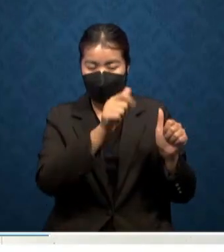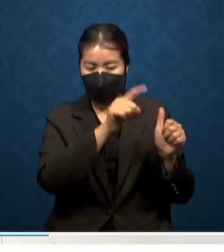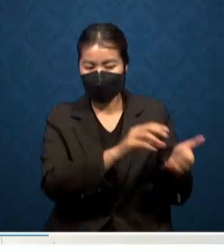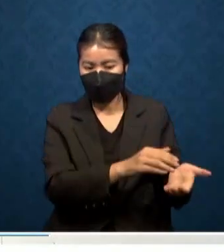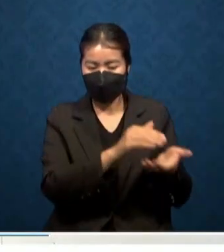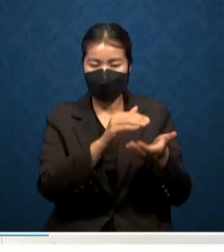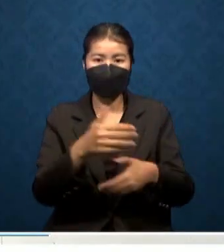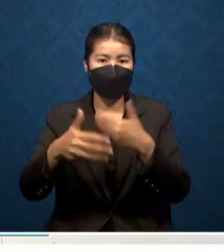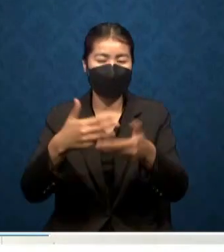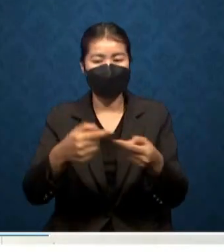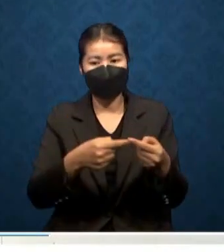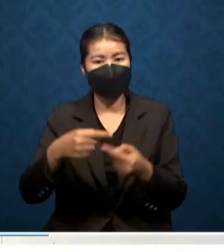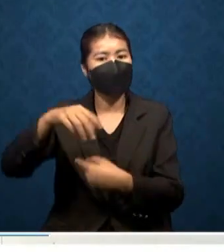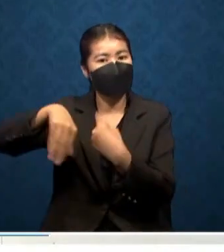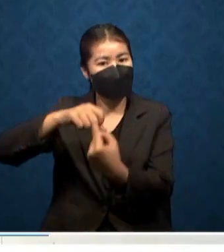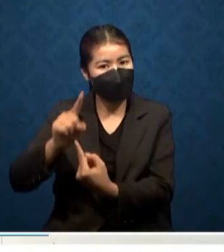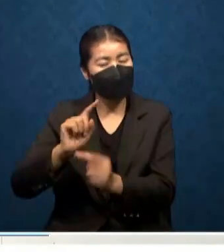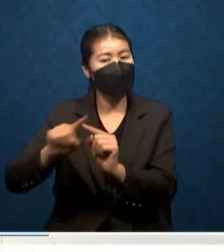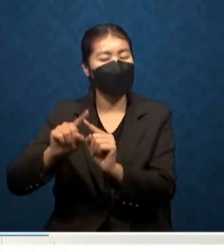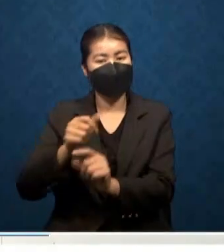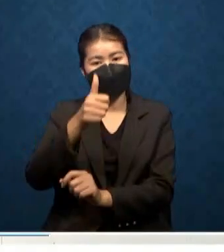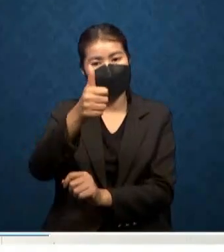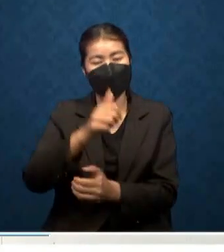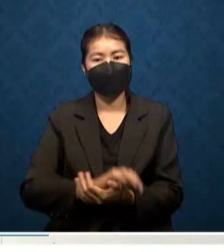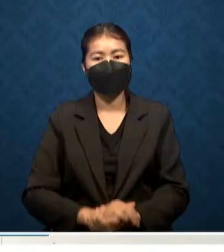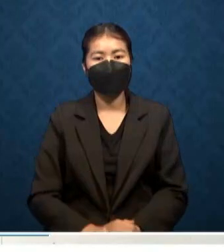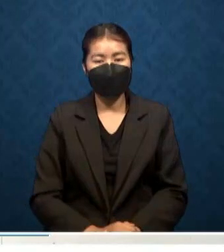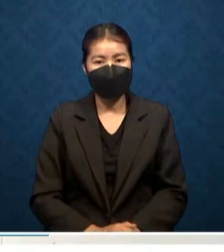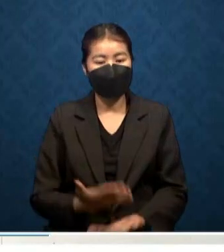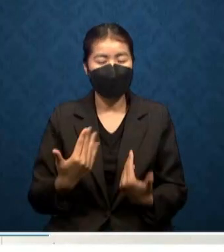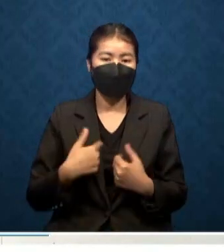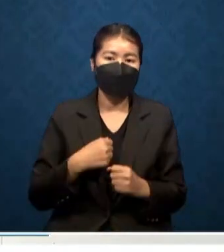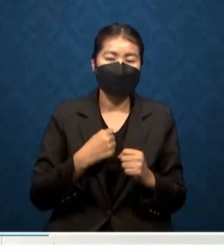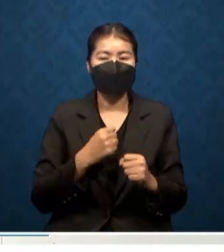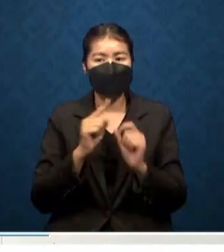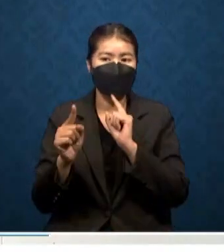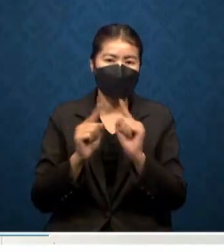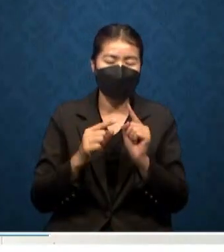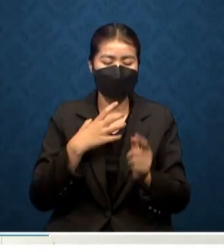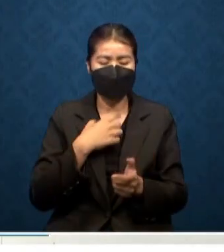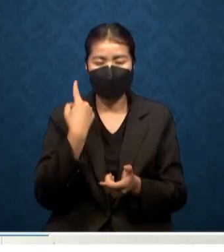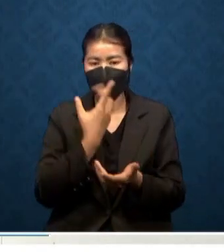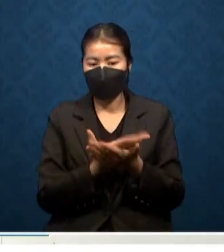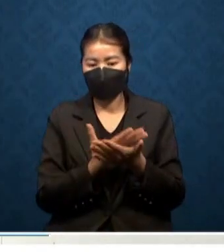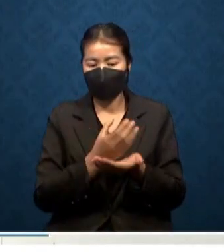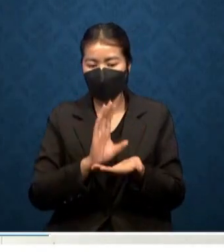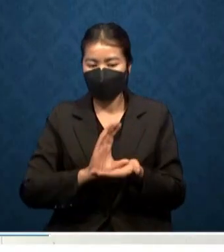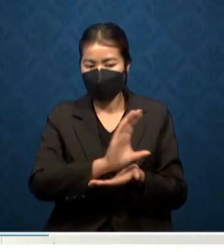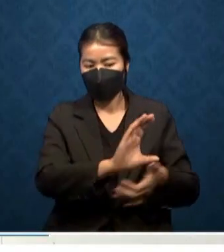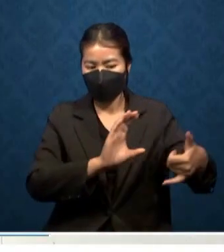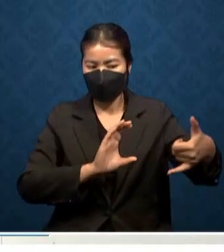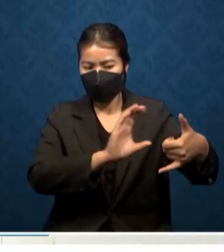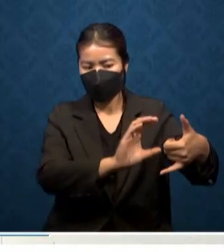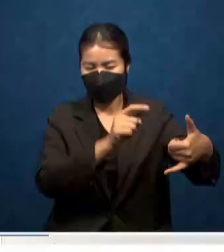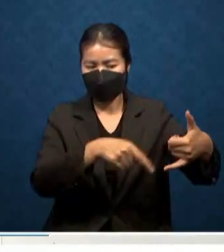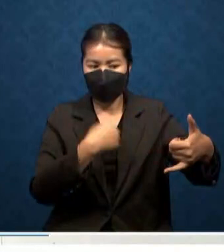ทำให้เกิดมูลค่าเพิ่มทางเศรษฐกิจแล้วก็เราก็พยายามที่จะสื่อสารกับทางผู้รับทุนตลอดเวลาว่าถ้าคุณทำดีก็เป็นผลงานของคุณ